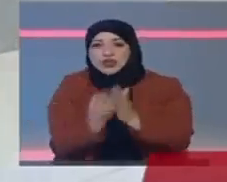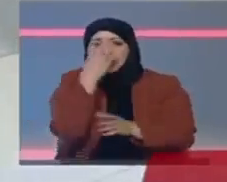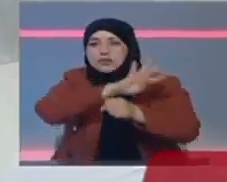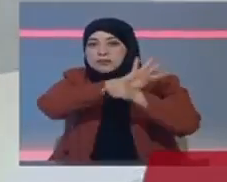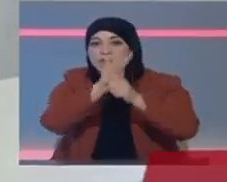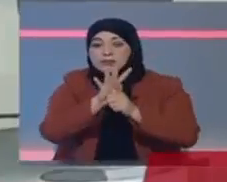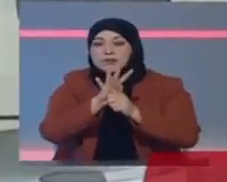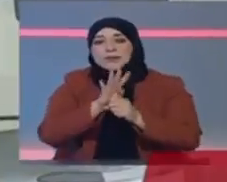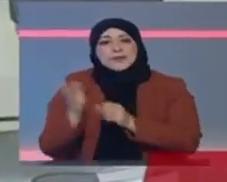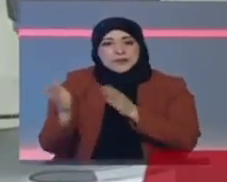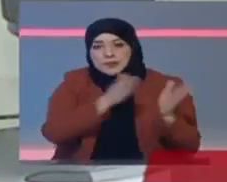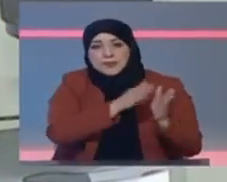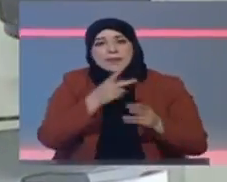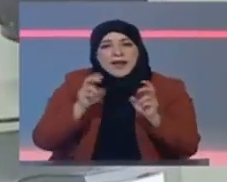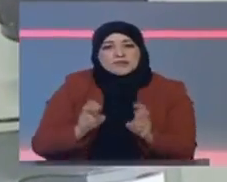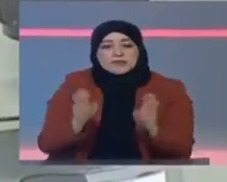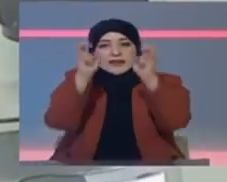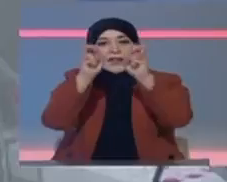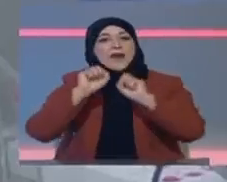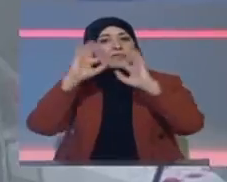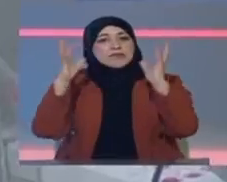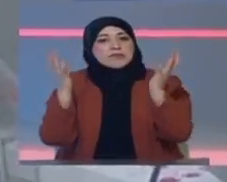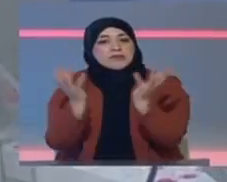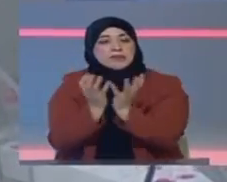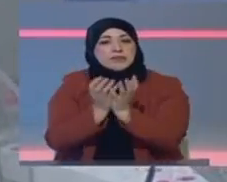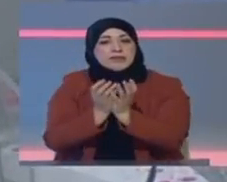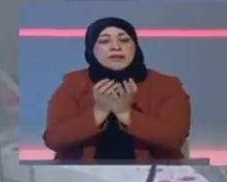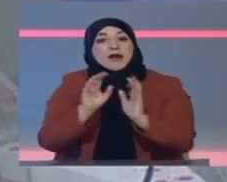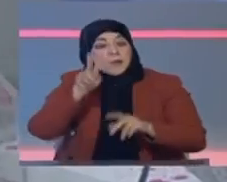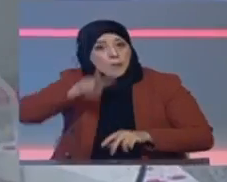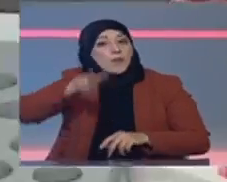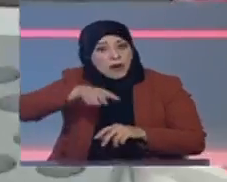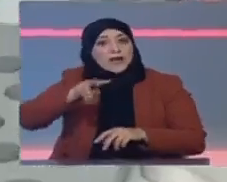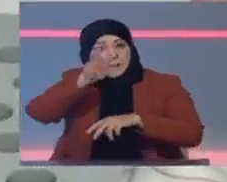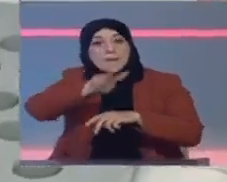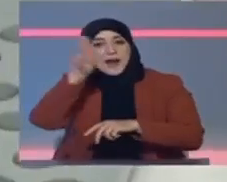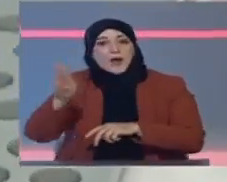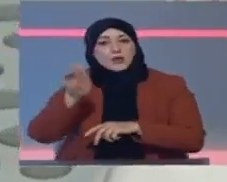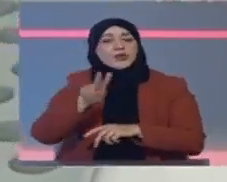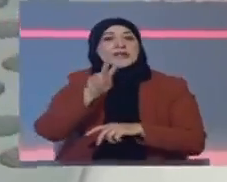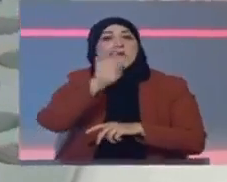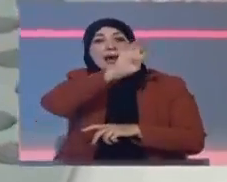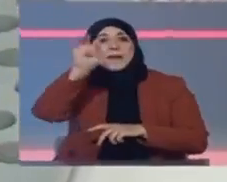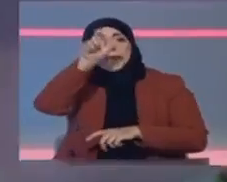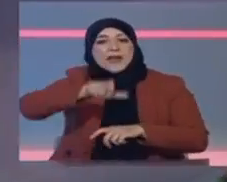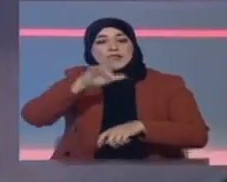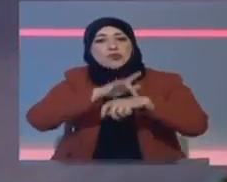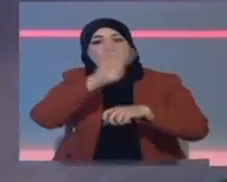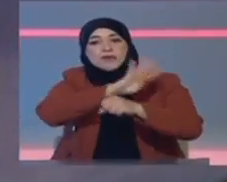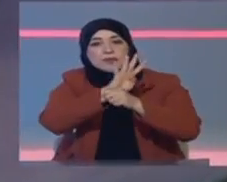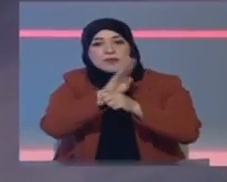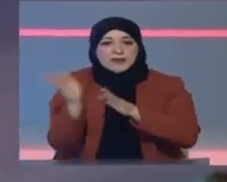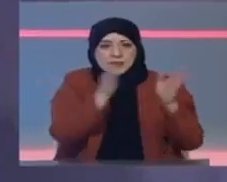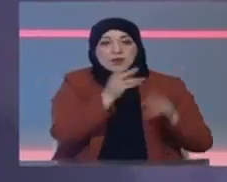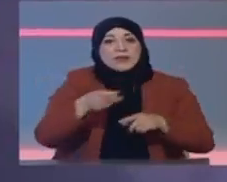المستجد ليرتفع العدد الاجمالي للاصابات المؤكده في الجهه الى اربعين حالات كما ارتفع عدد